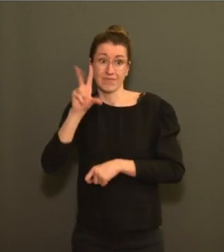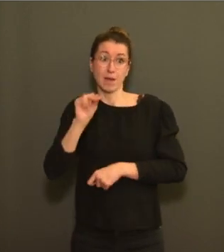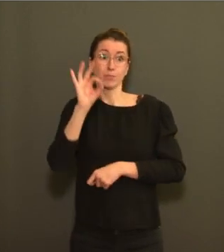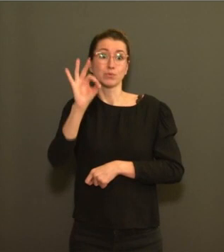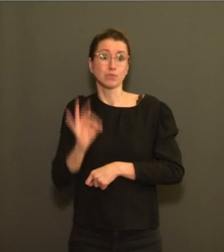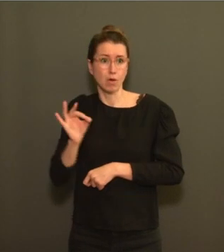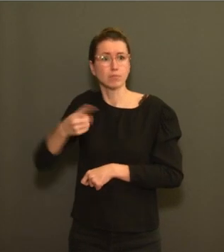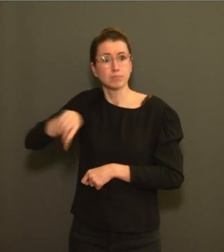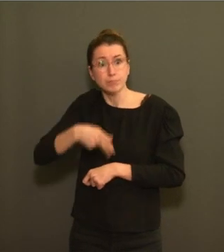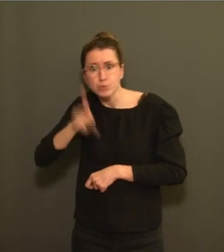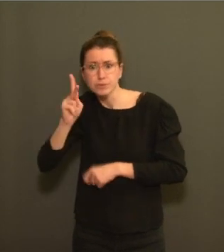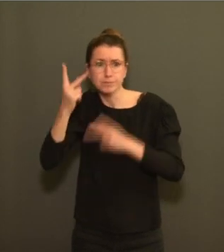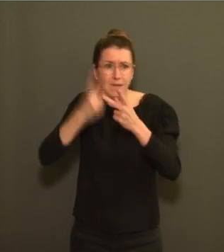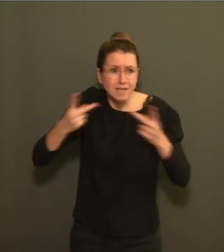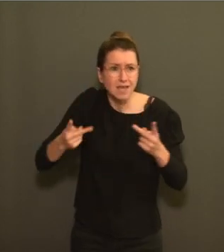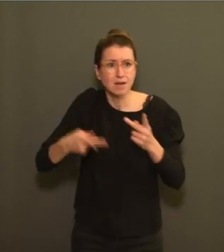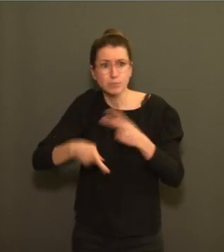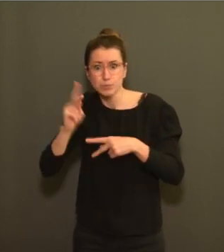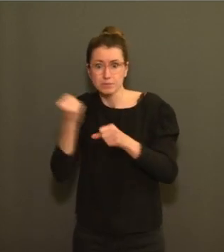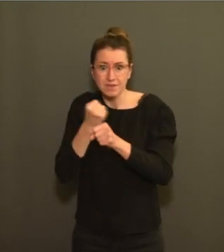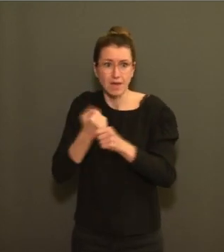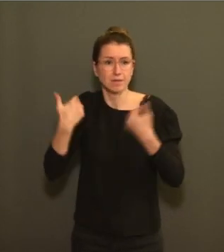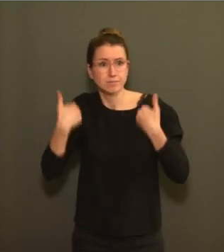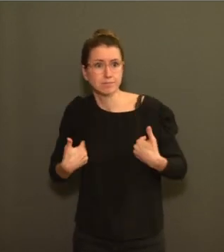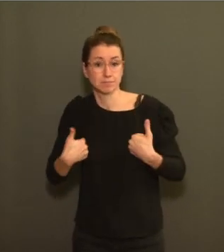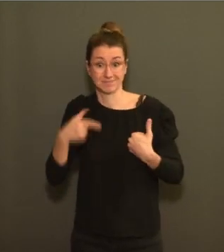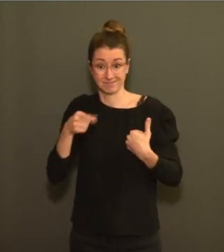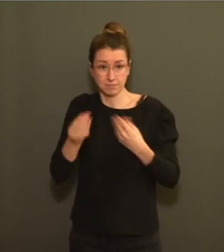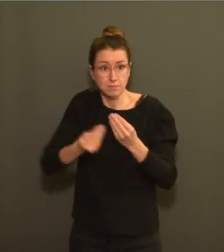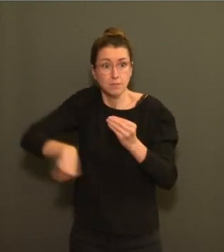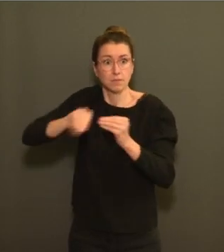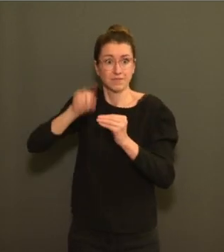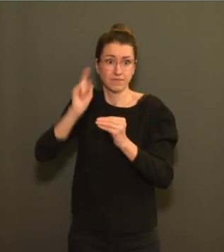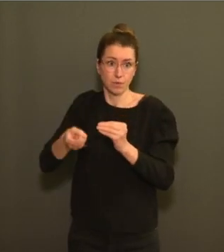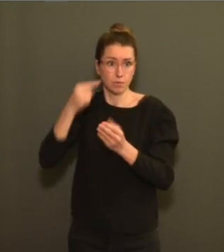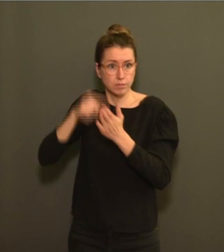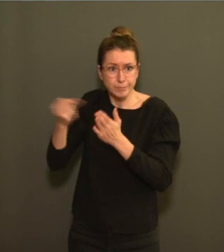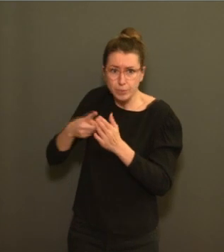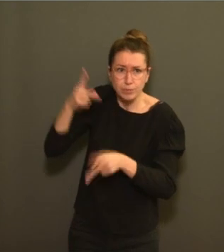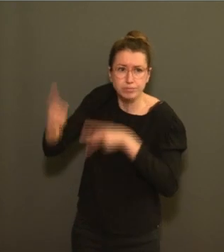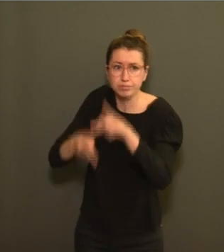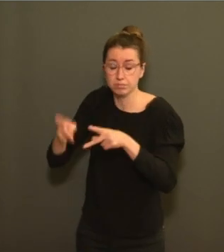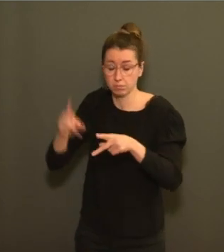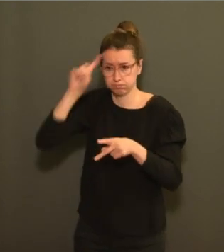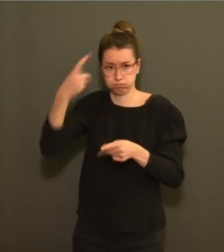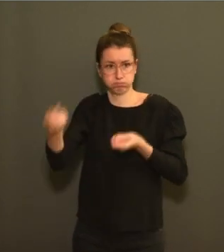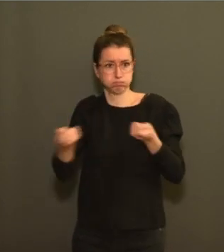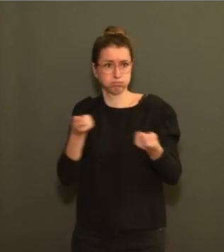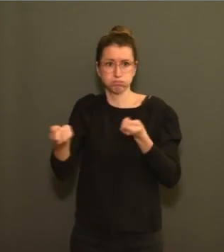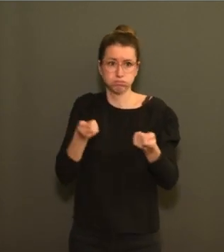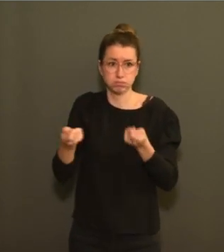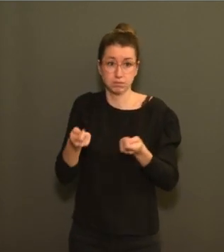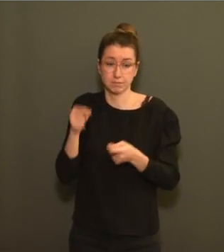de médecine usuel. Il est donc doublement important que nous fassions attention pour que l'on ne dépasse